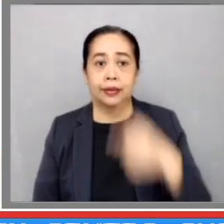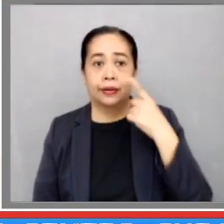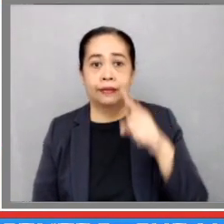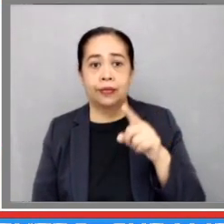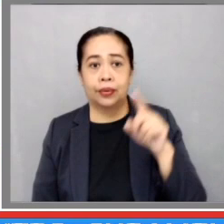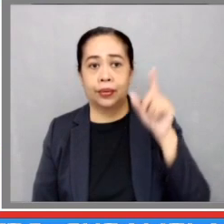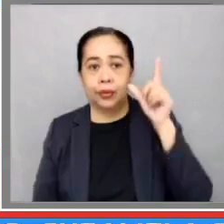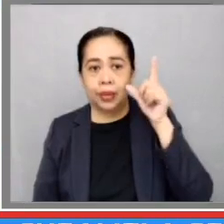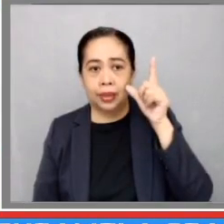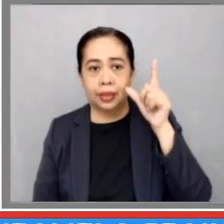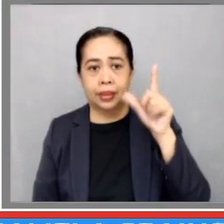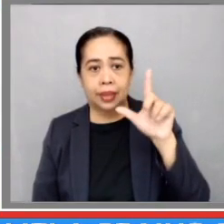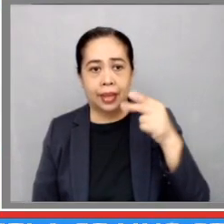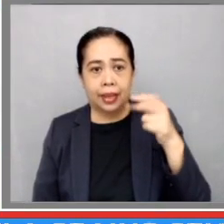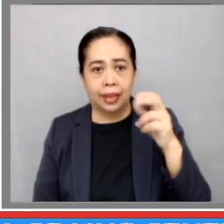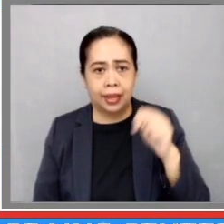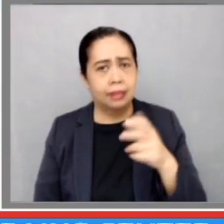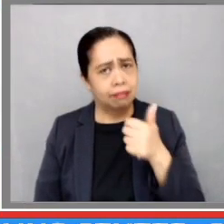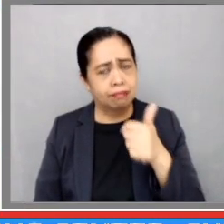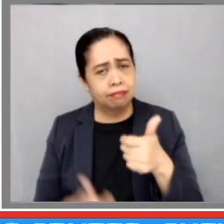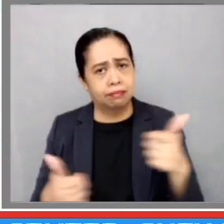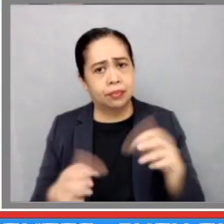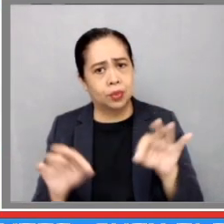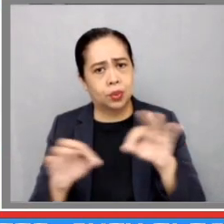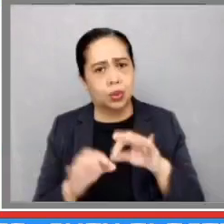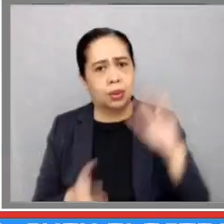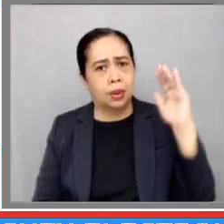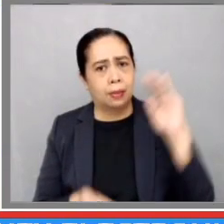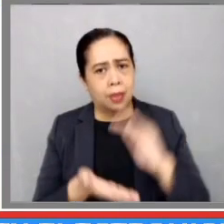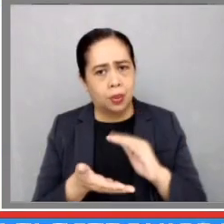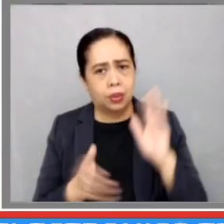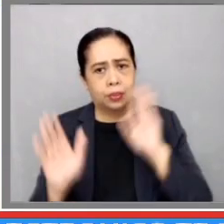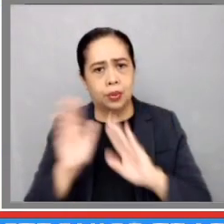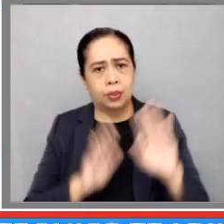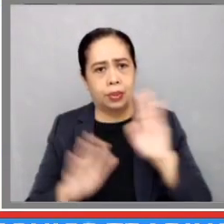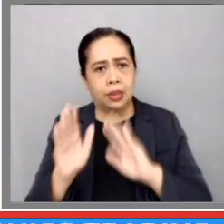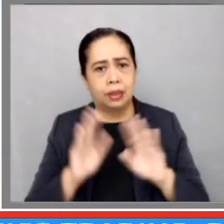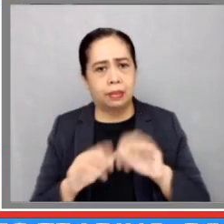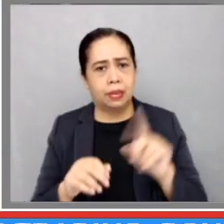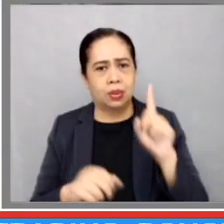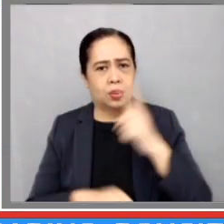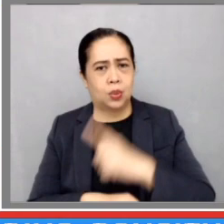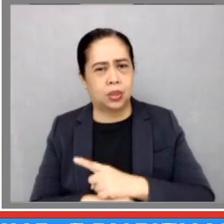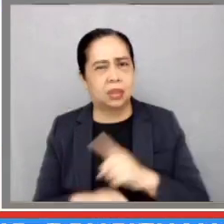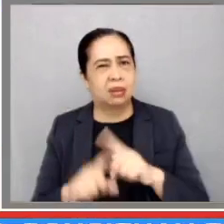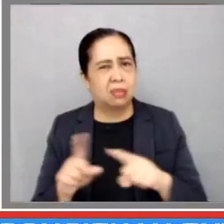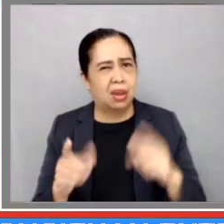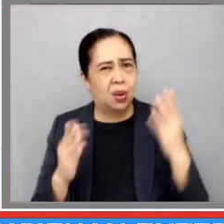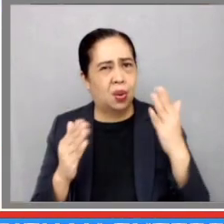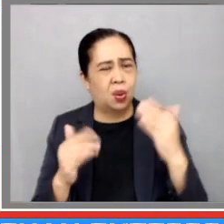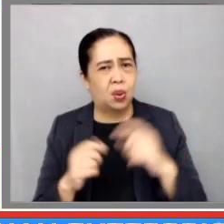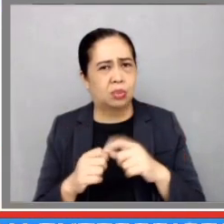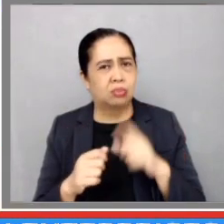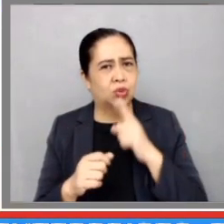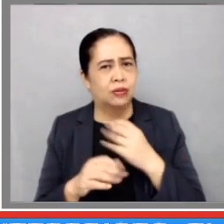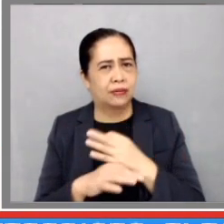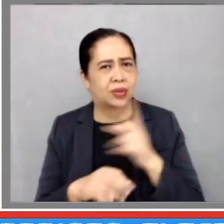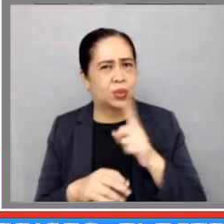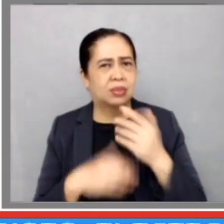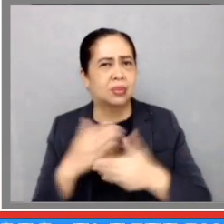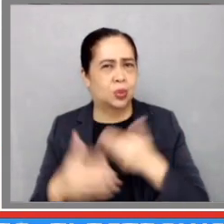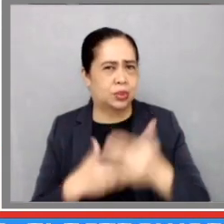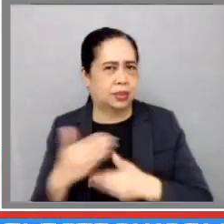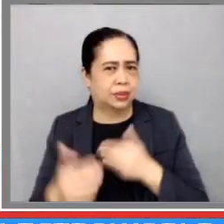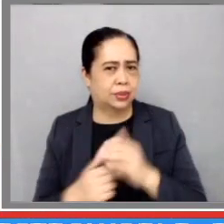Dumpa, malaking bagay ito dahil bawas problema sa isang araw pero sana ay maayos daw ang proseso.